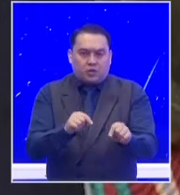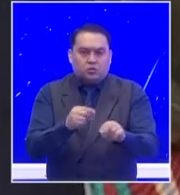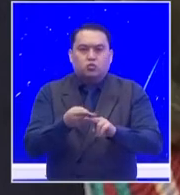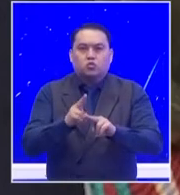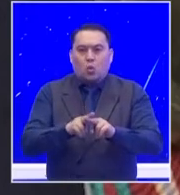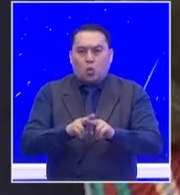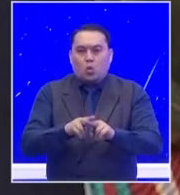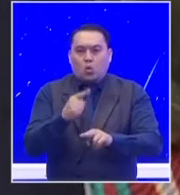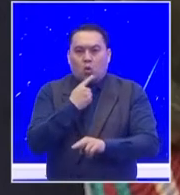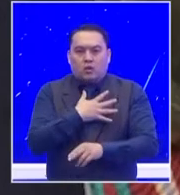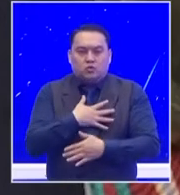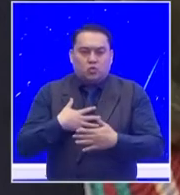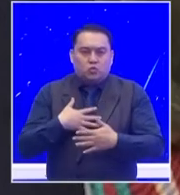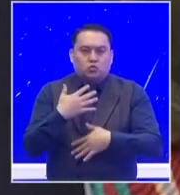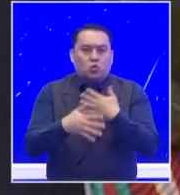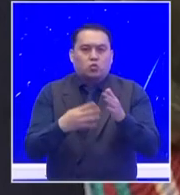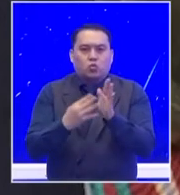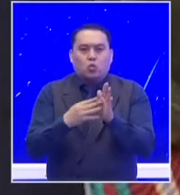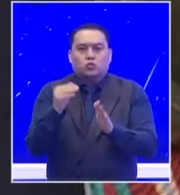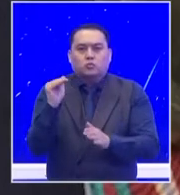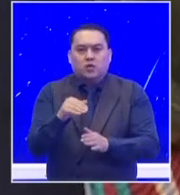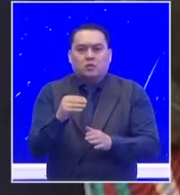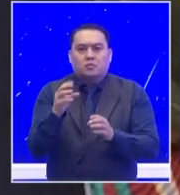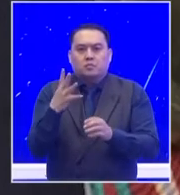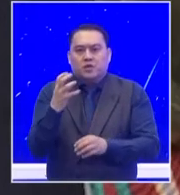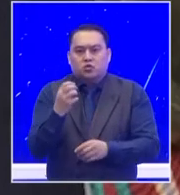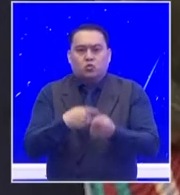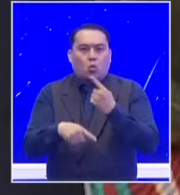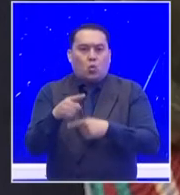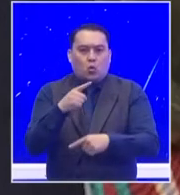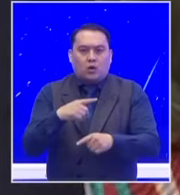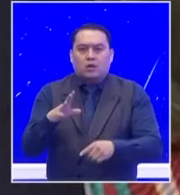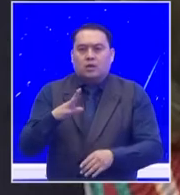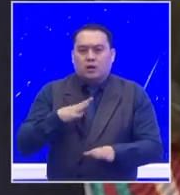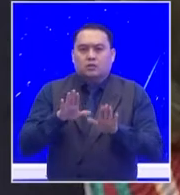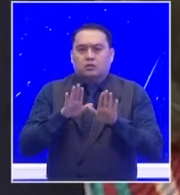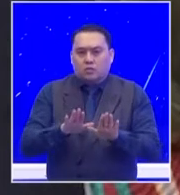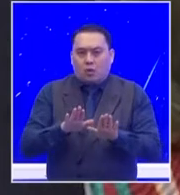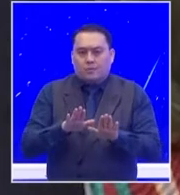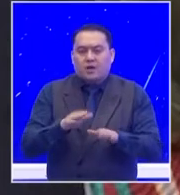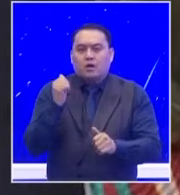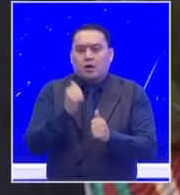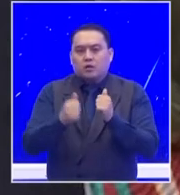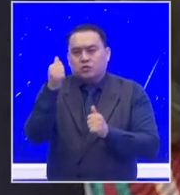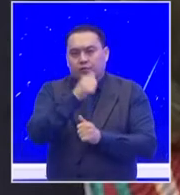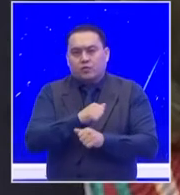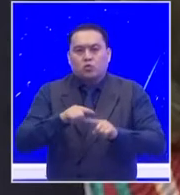бір қанды қырғыннан 9500-і елге аман оралған. Жыл санап қатары сиреген